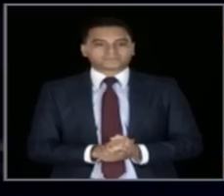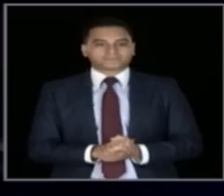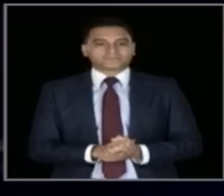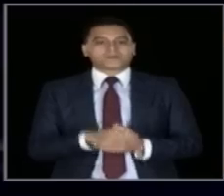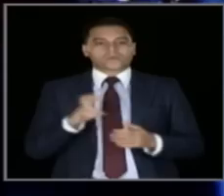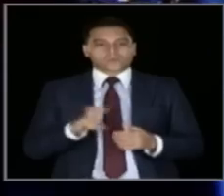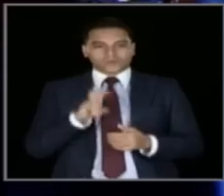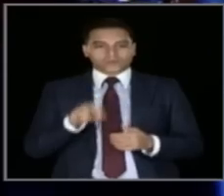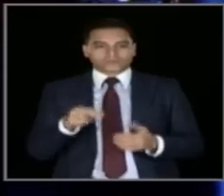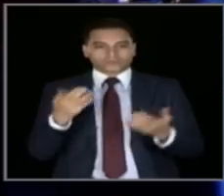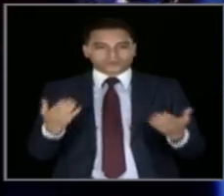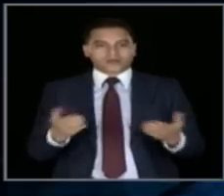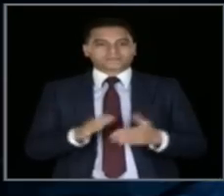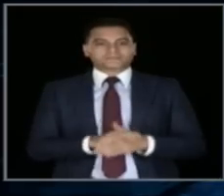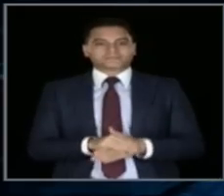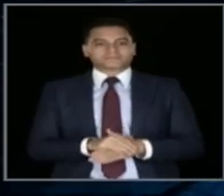والسؤال هو: